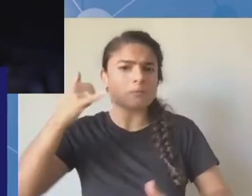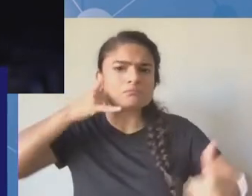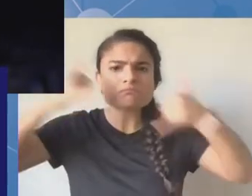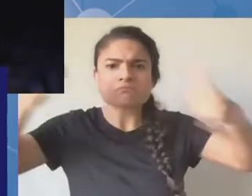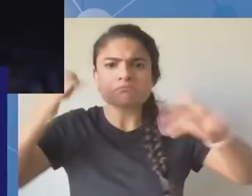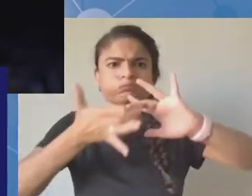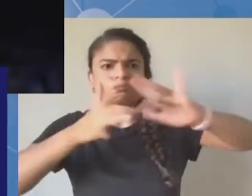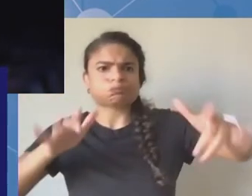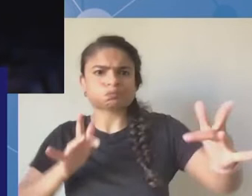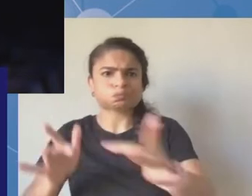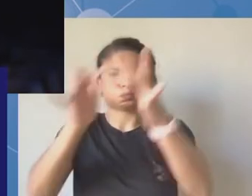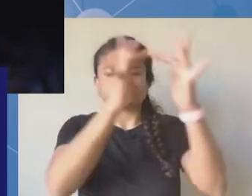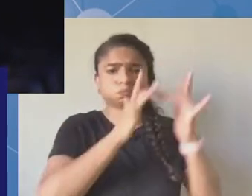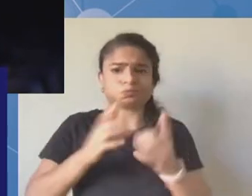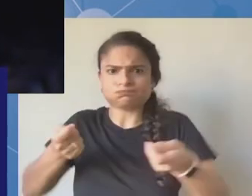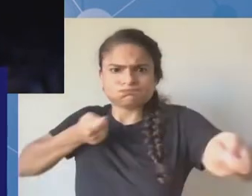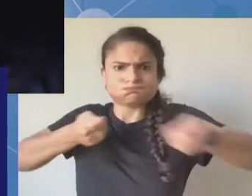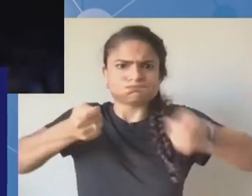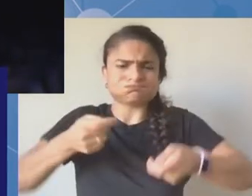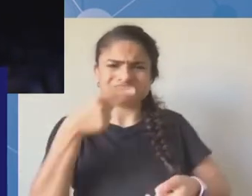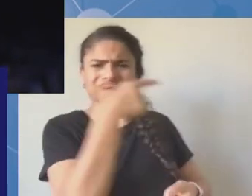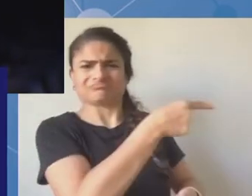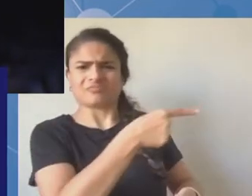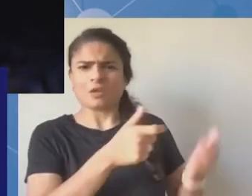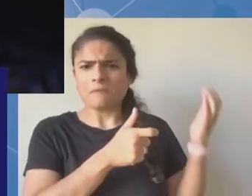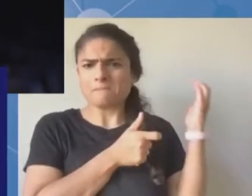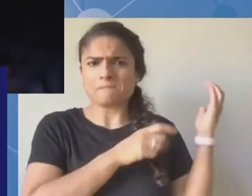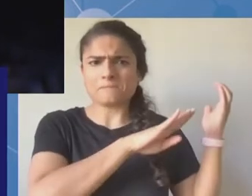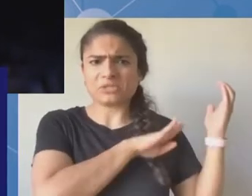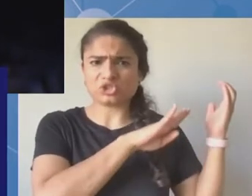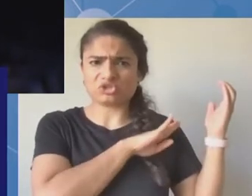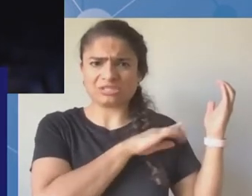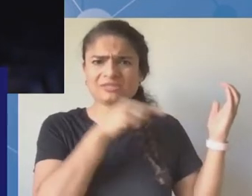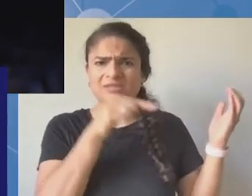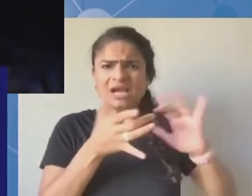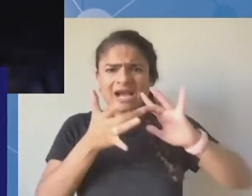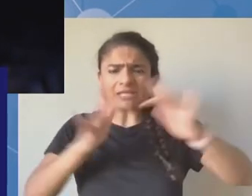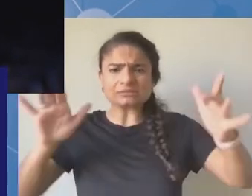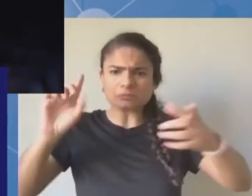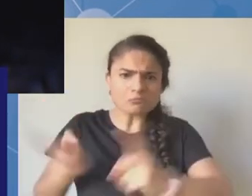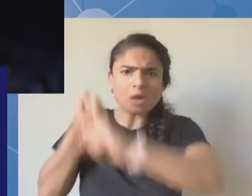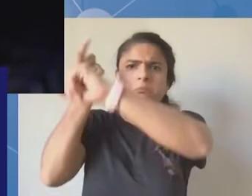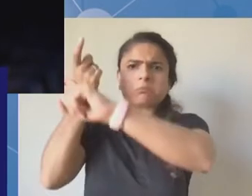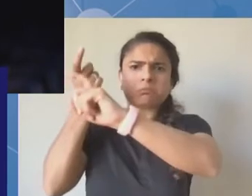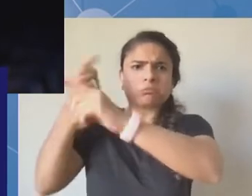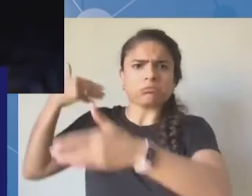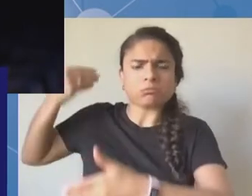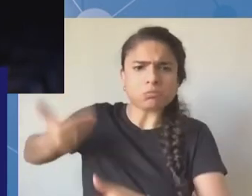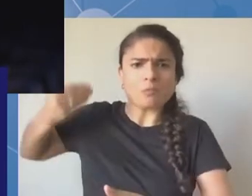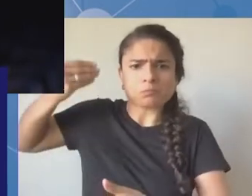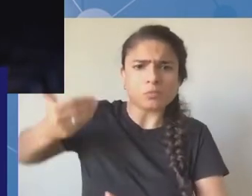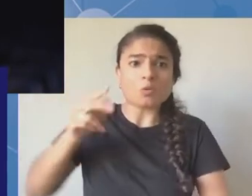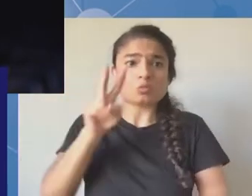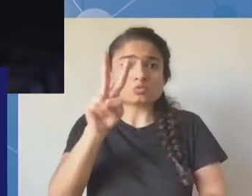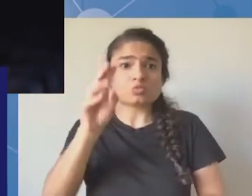توقيف استعمال الإنترنت ولم يمكن الاتصال، لذلك نرى أن